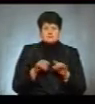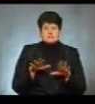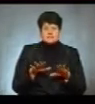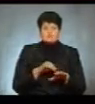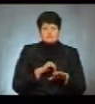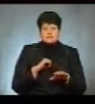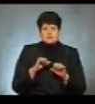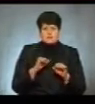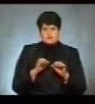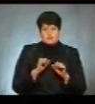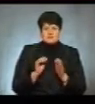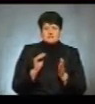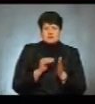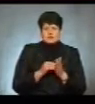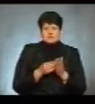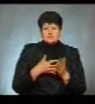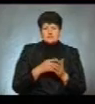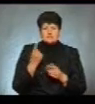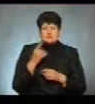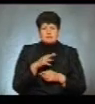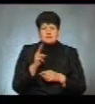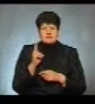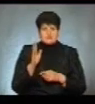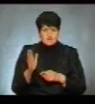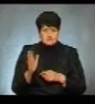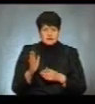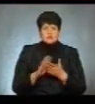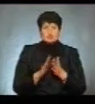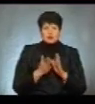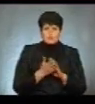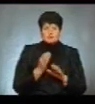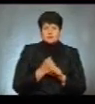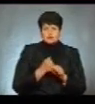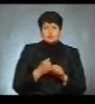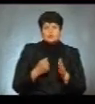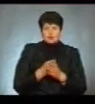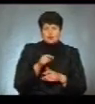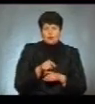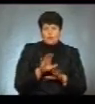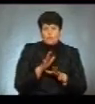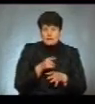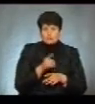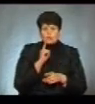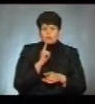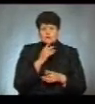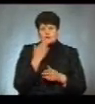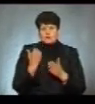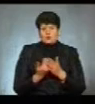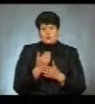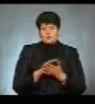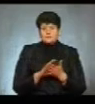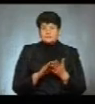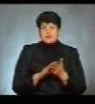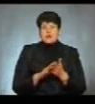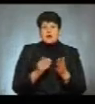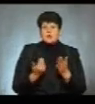самоврядування встановити ціну за метр квадратний, і договори діють до того моменту, поки не будуть заключені нові. А нові договори мають